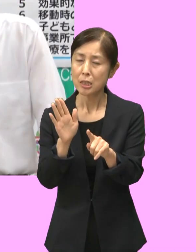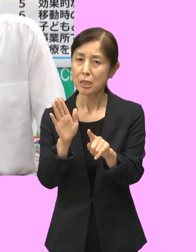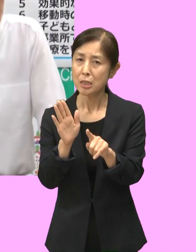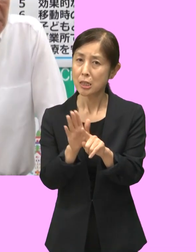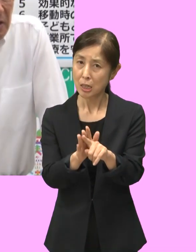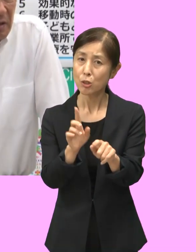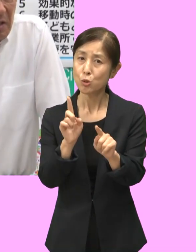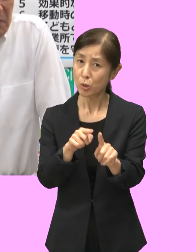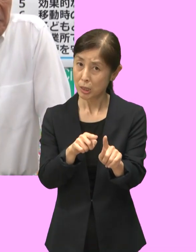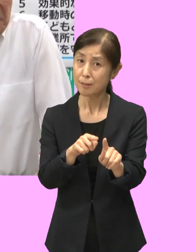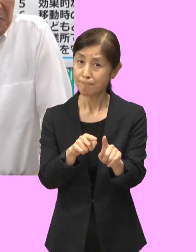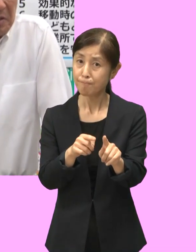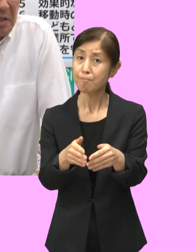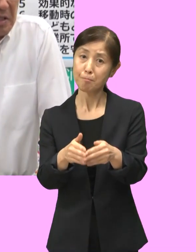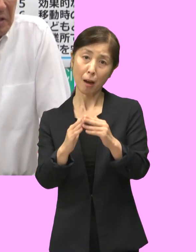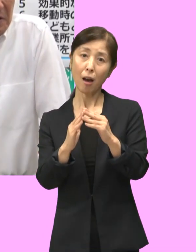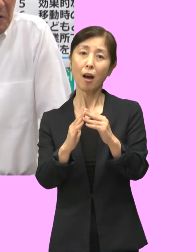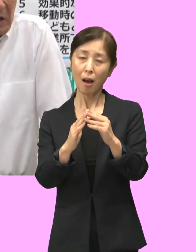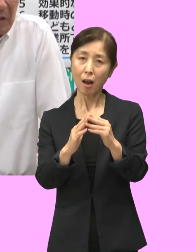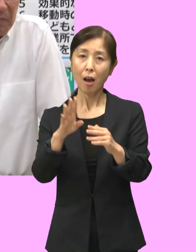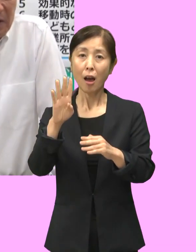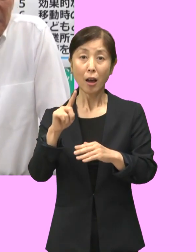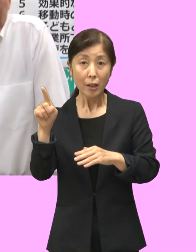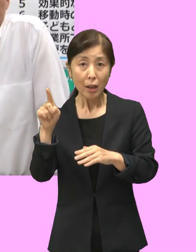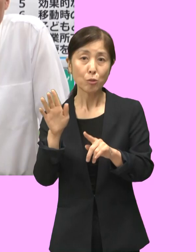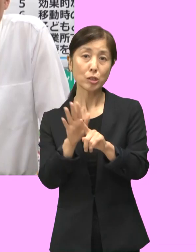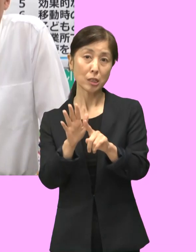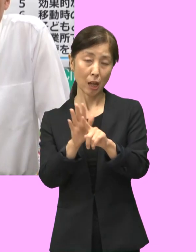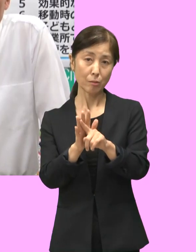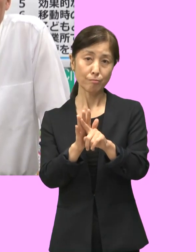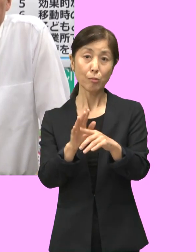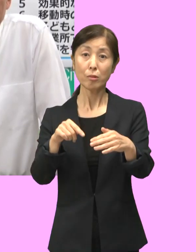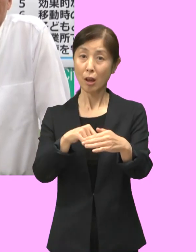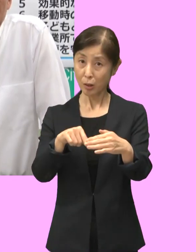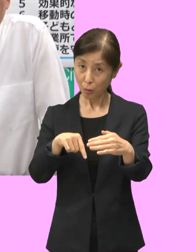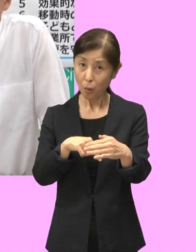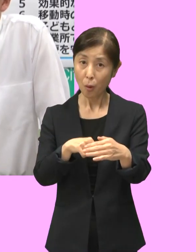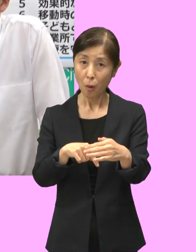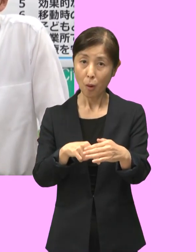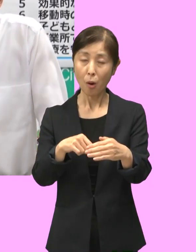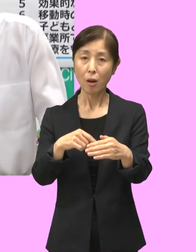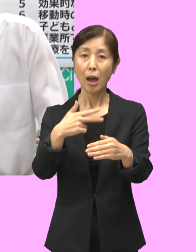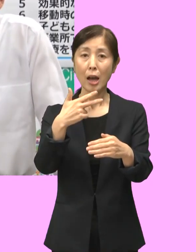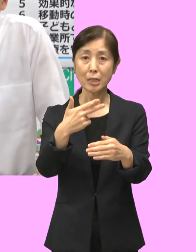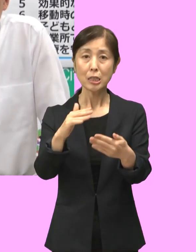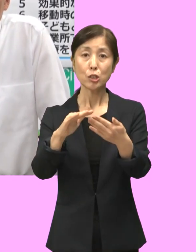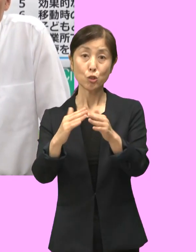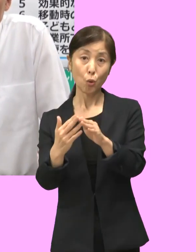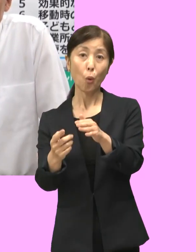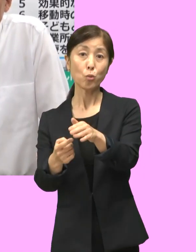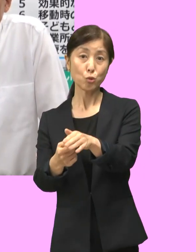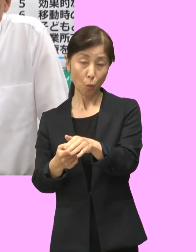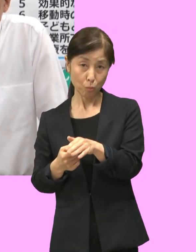で、県の支援の前提にあたっては、市町村の、